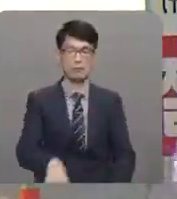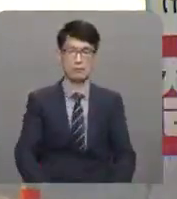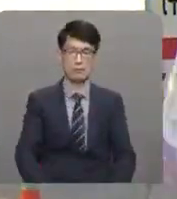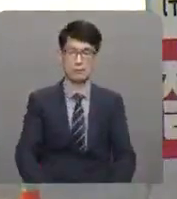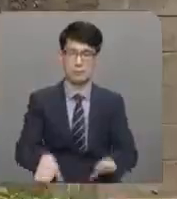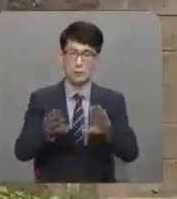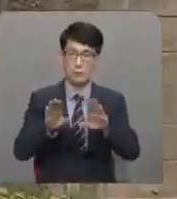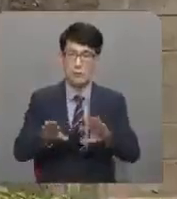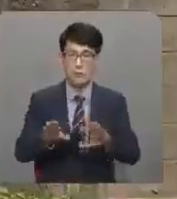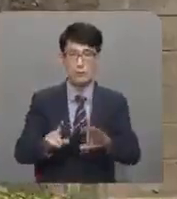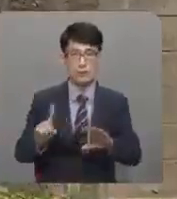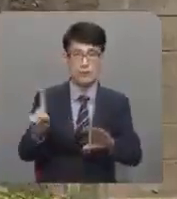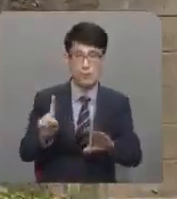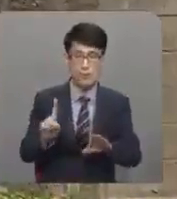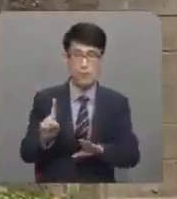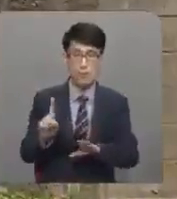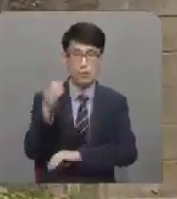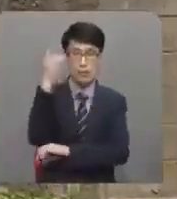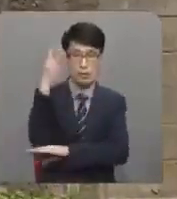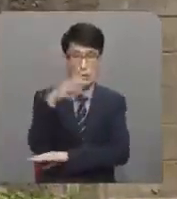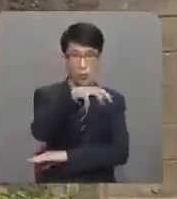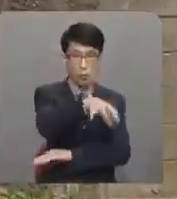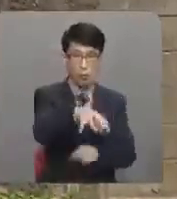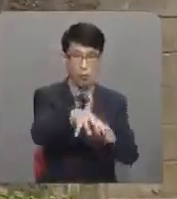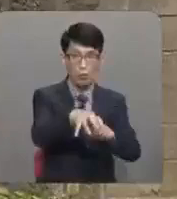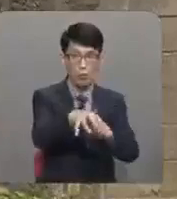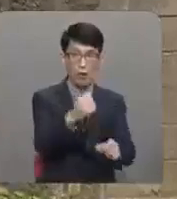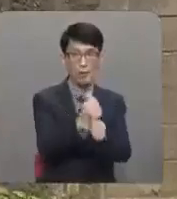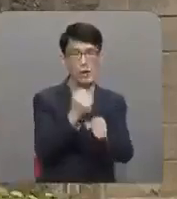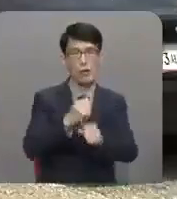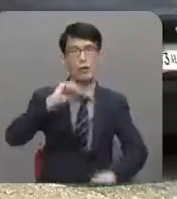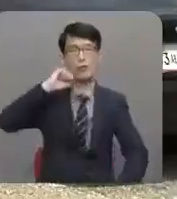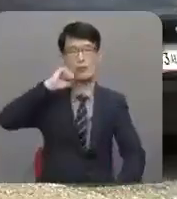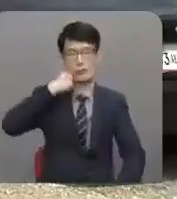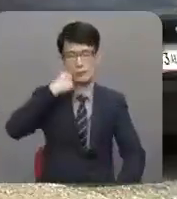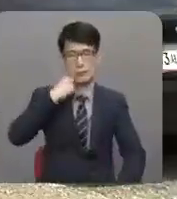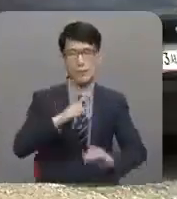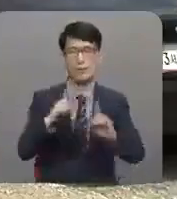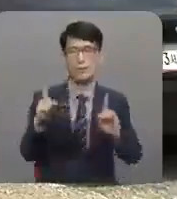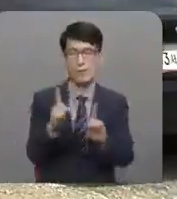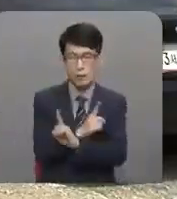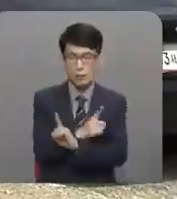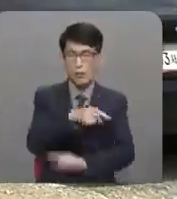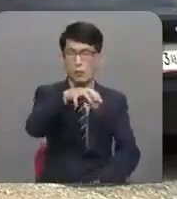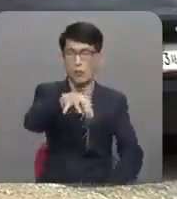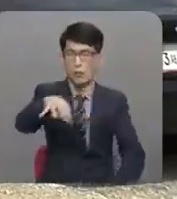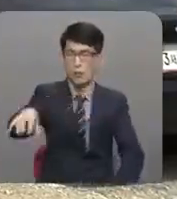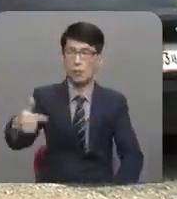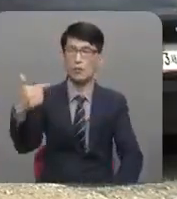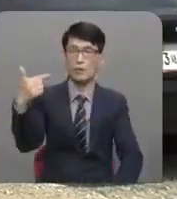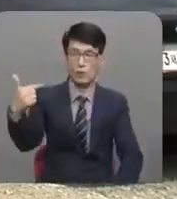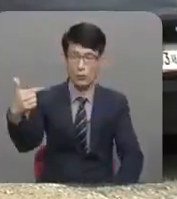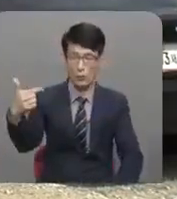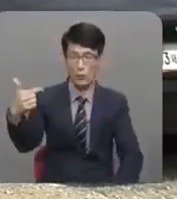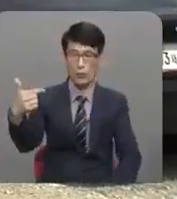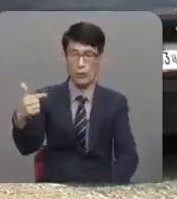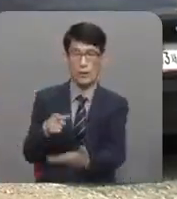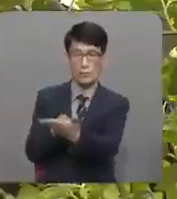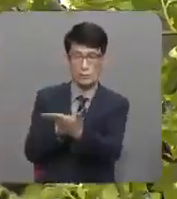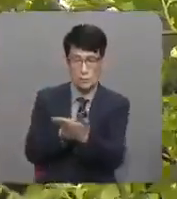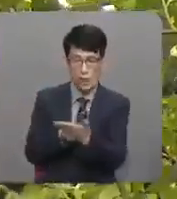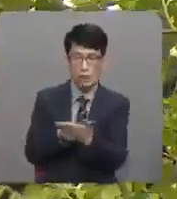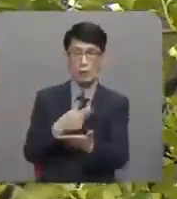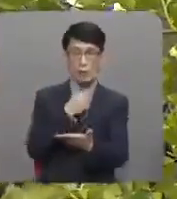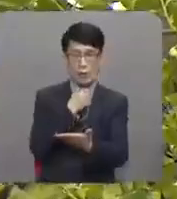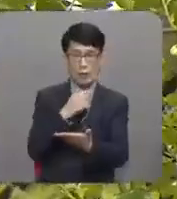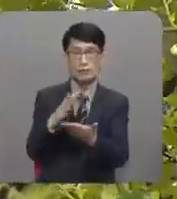올해 들어서는 기존 이주단지 조성 이 어려워졌다 며 대체 용지 후보 6 꽃과 함께 희망자에 한해 분리 주